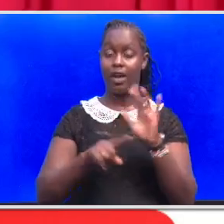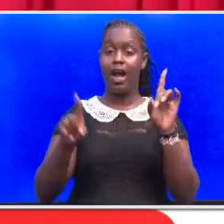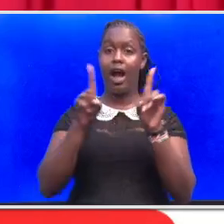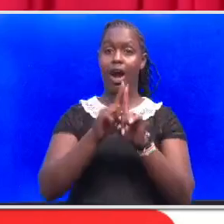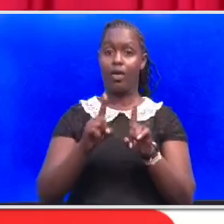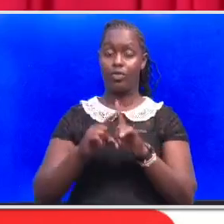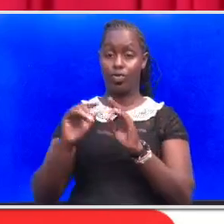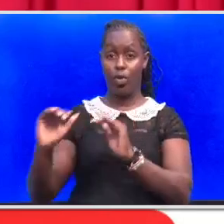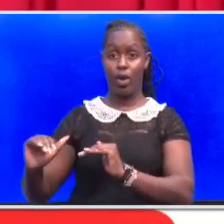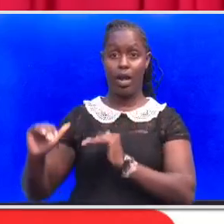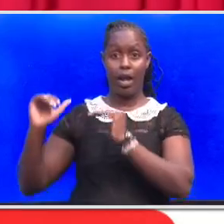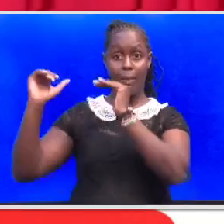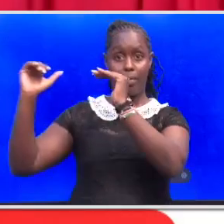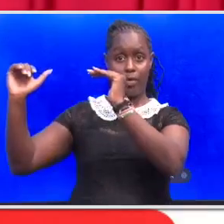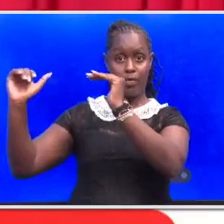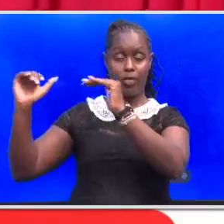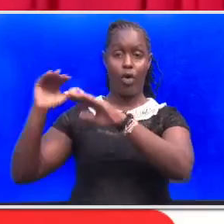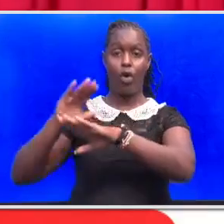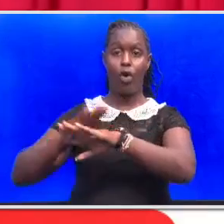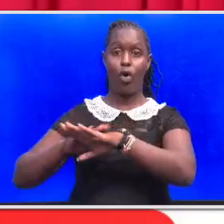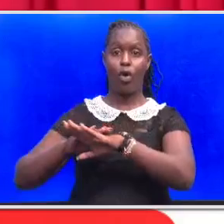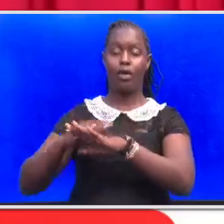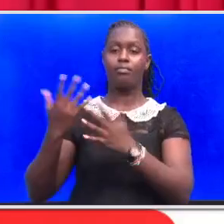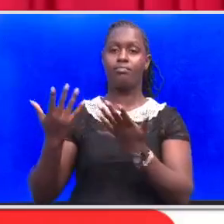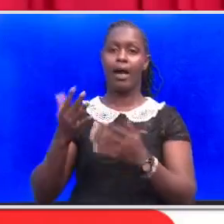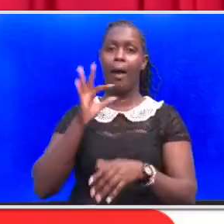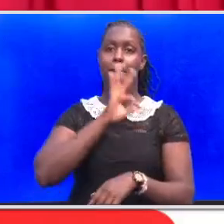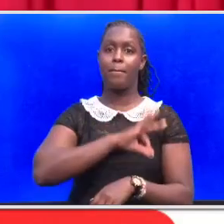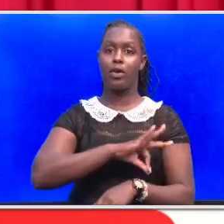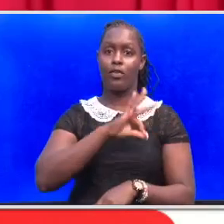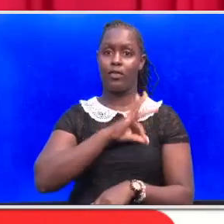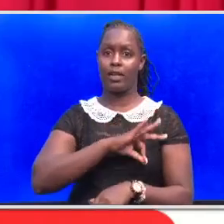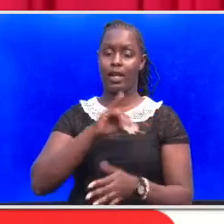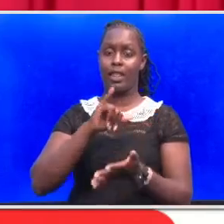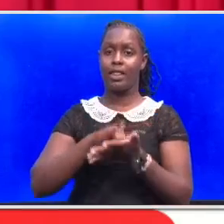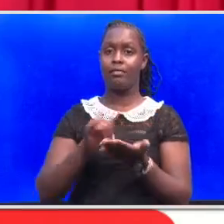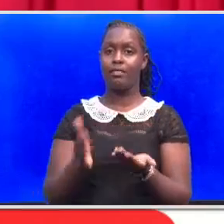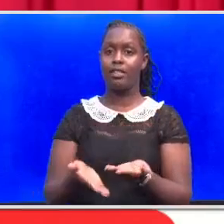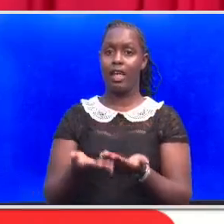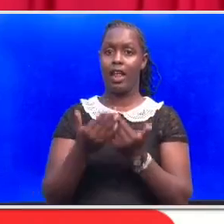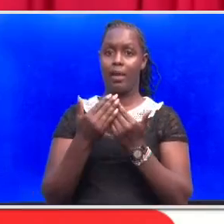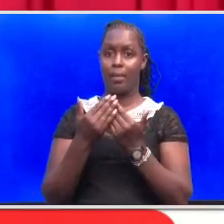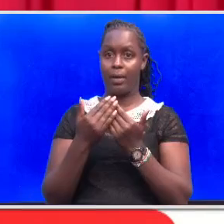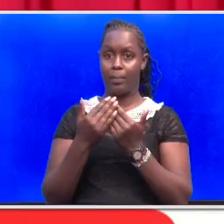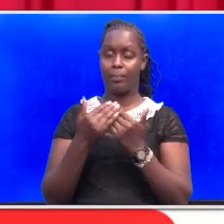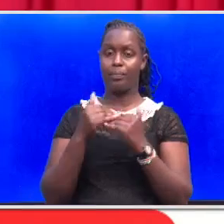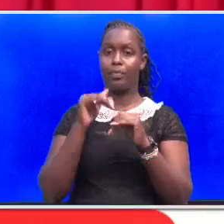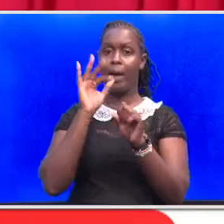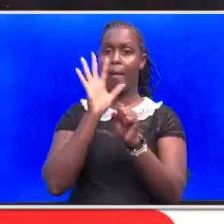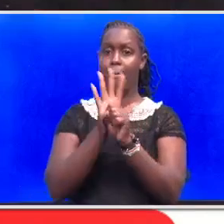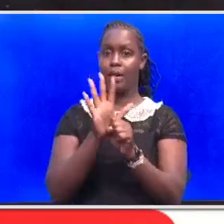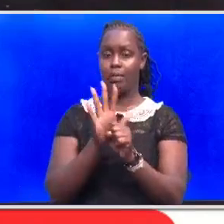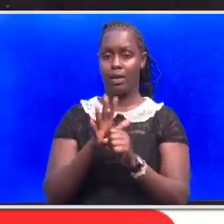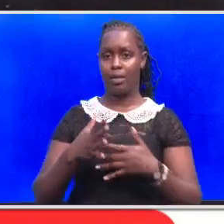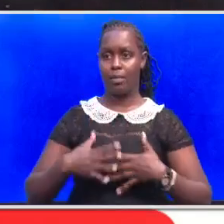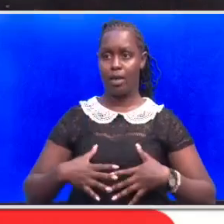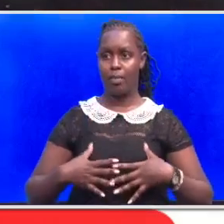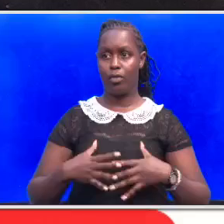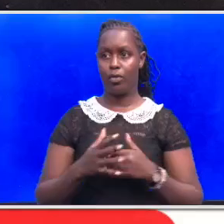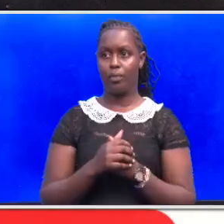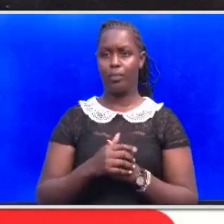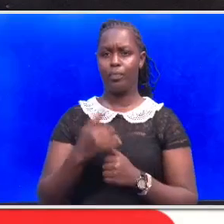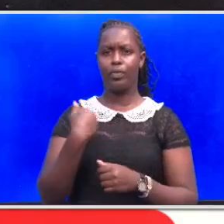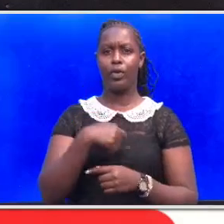leverage on the monetization that is benefiting a lot more people. You've already